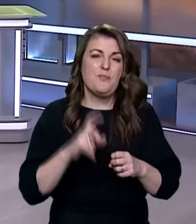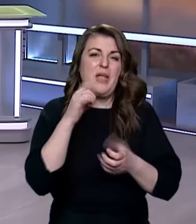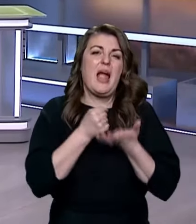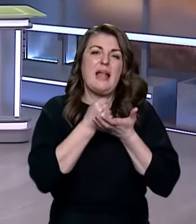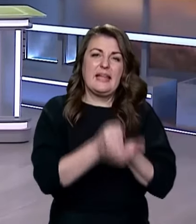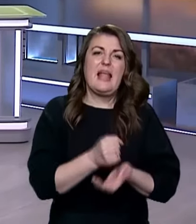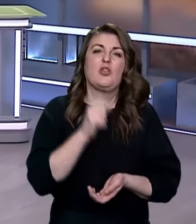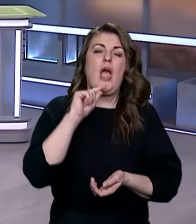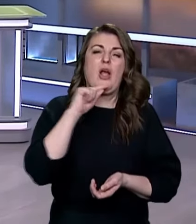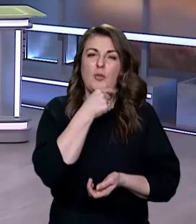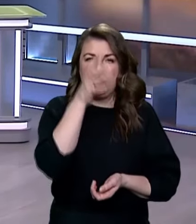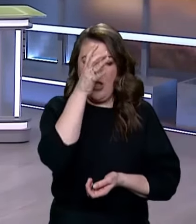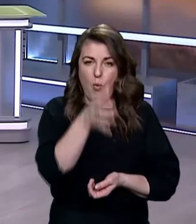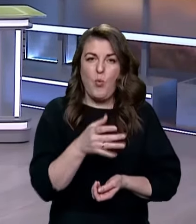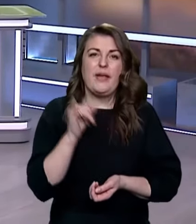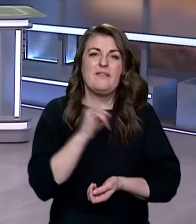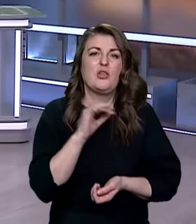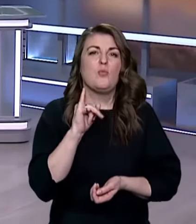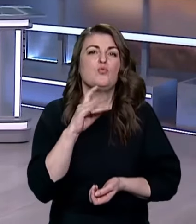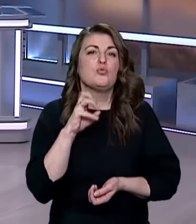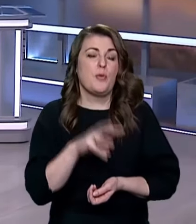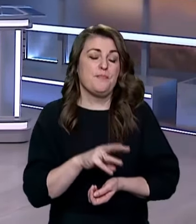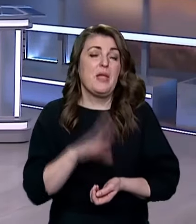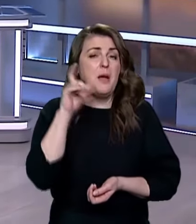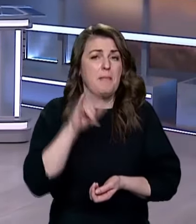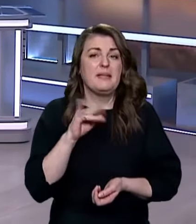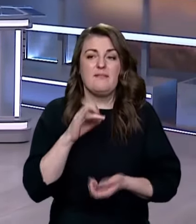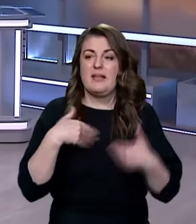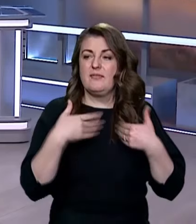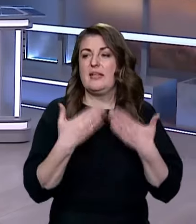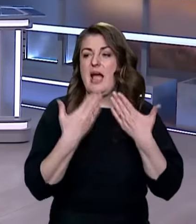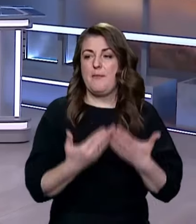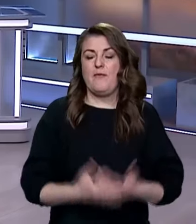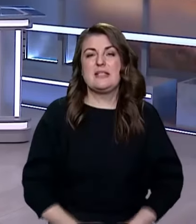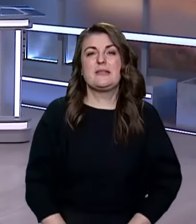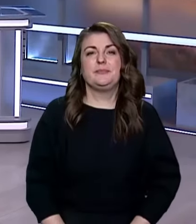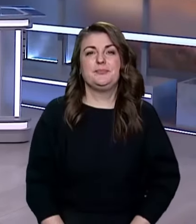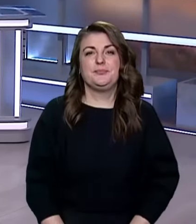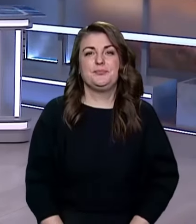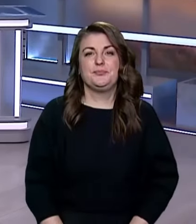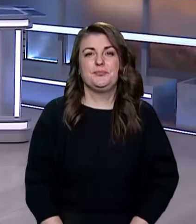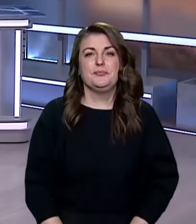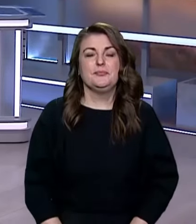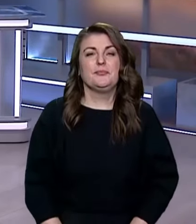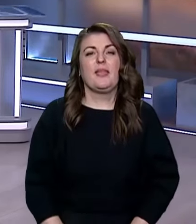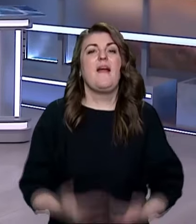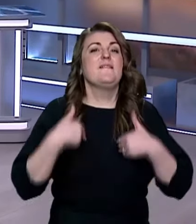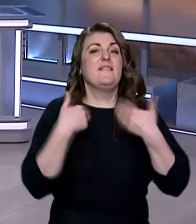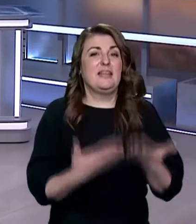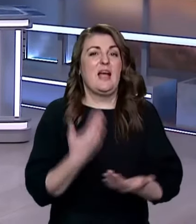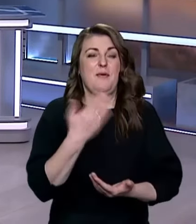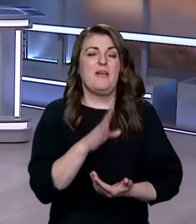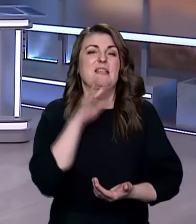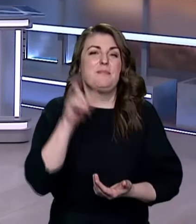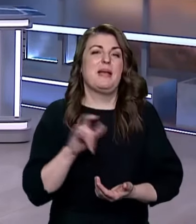кандидатом економічних наук Іваном Усом. Пане Іване, вітаємо вас. Вітаємо. Вітаю вас, пані